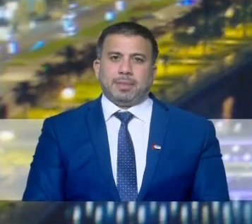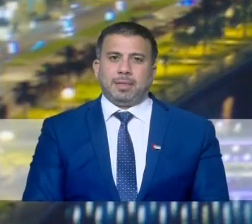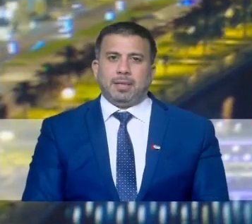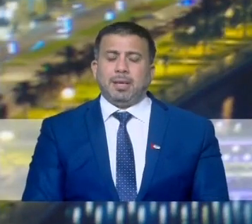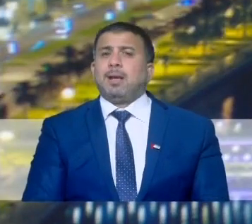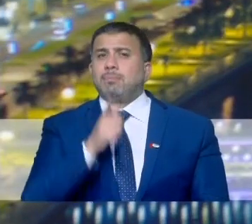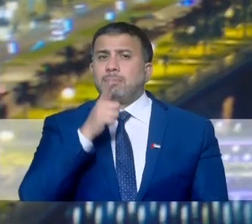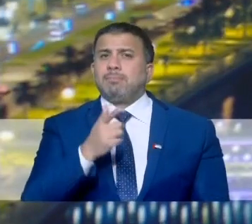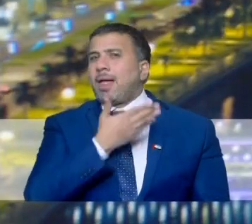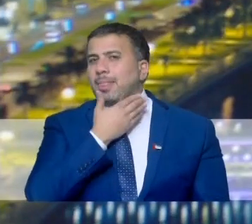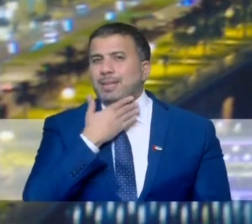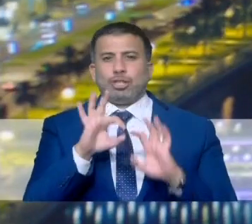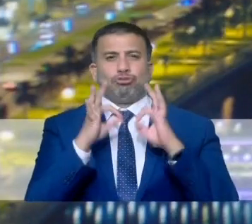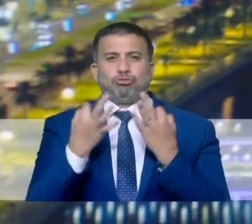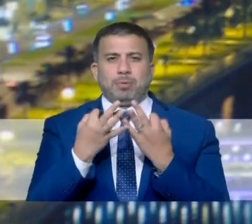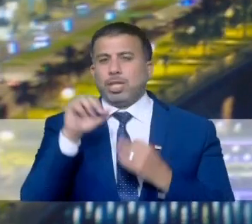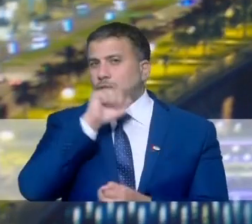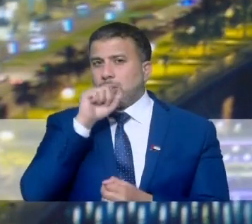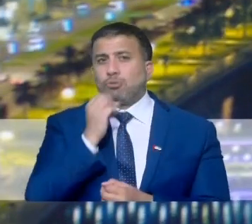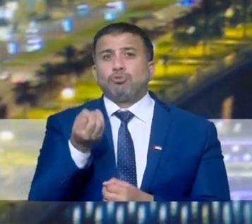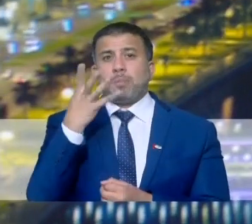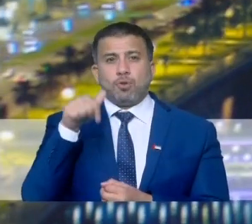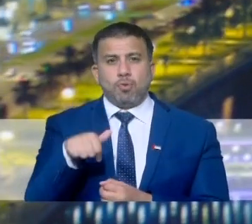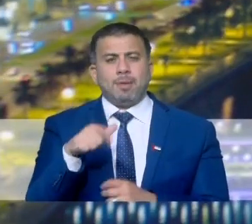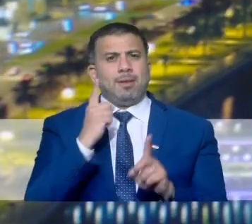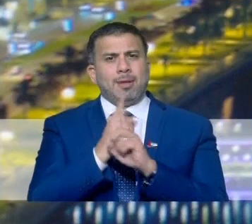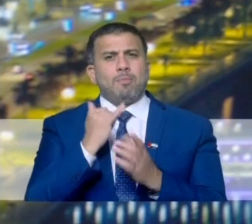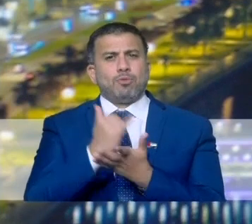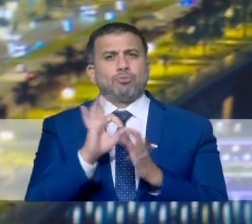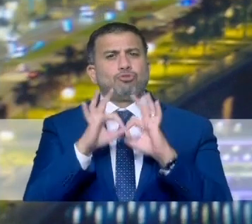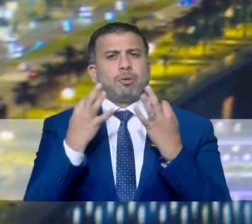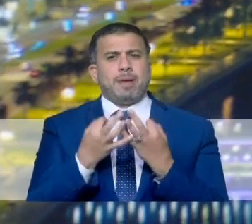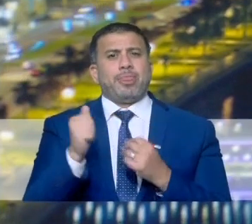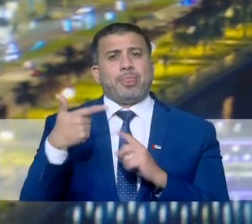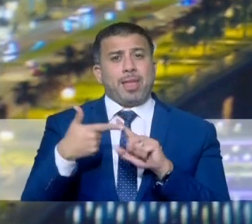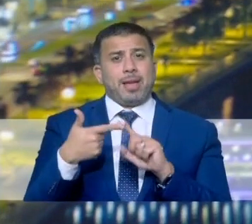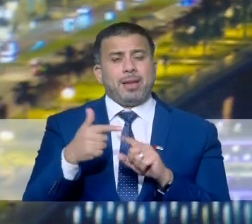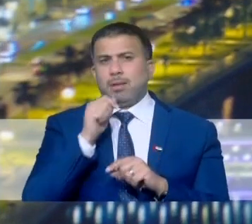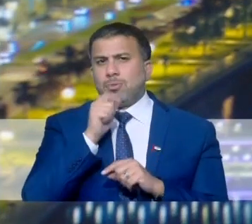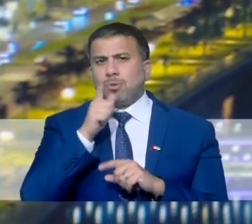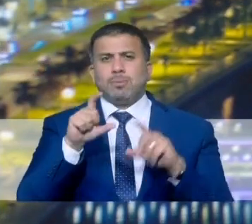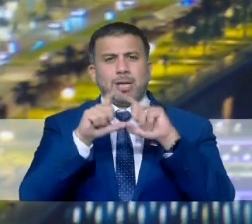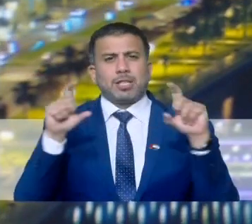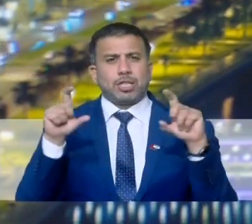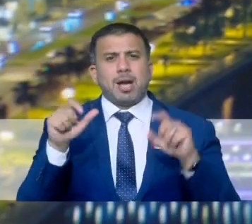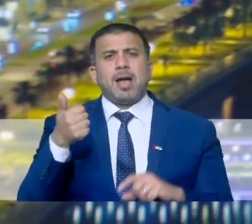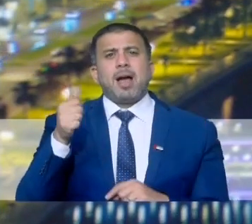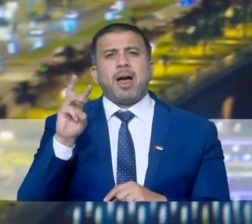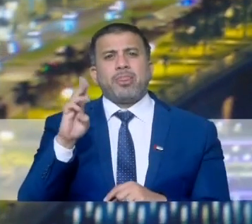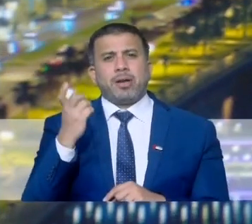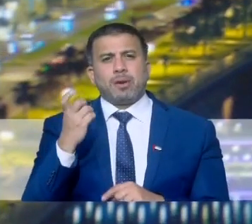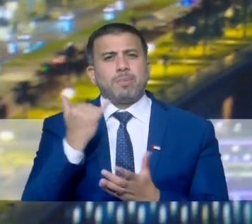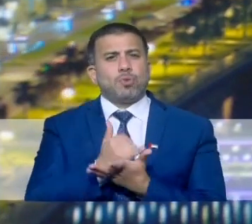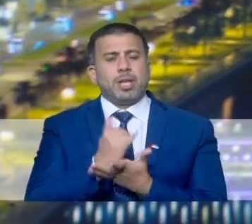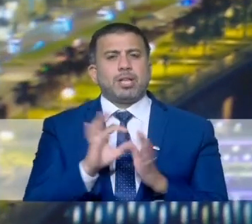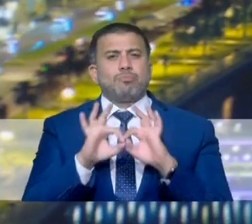نظمت دائره الخدمات الاجتماعيه في الشرقه صباح اليوم لقاء المسؤوليه المجتمعيه الثاني والذي يقام تحت شعار